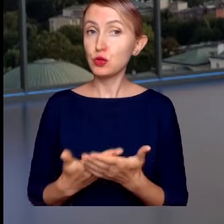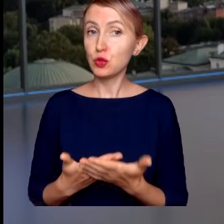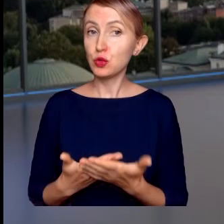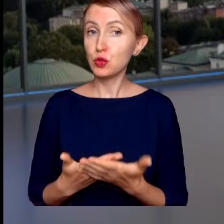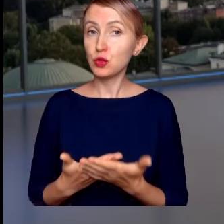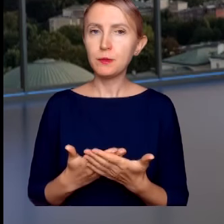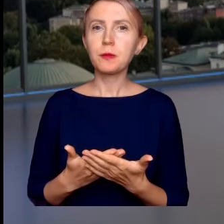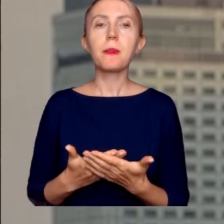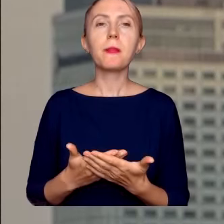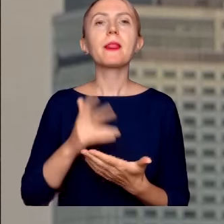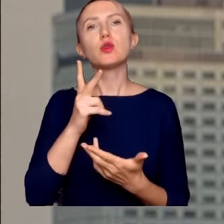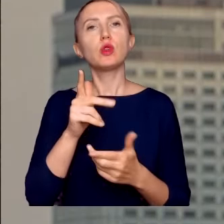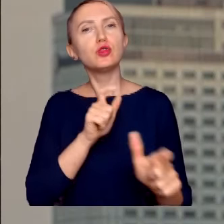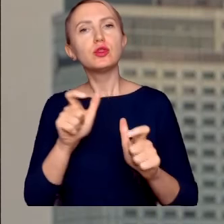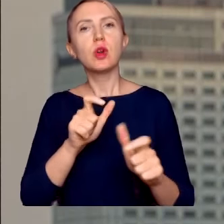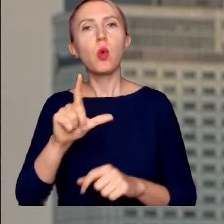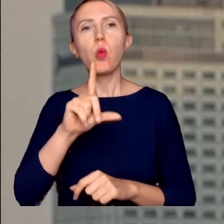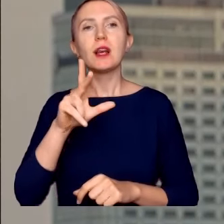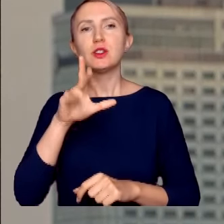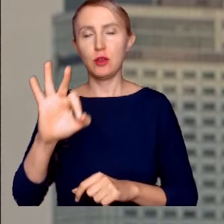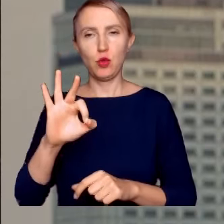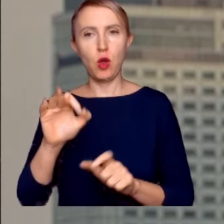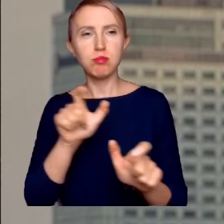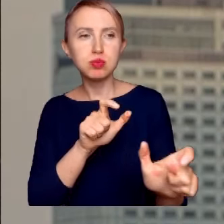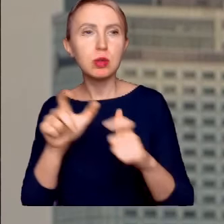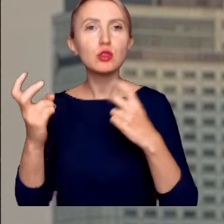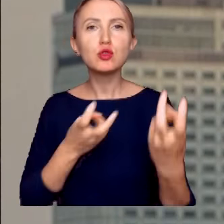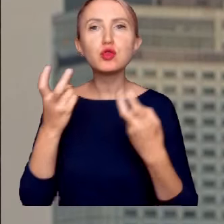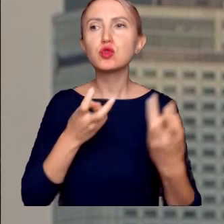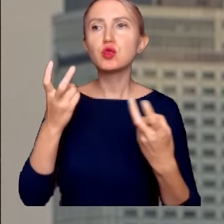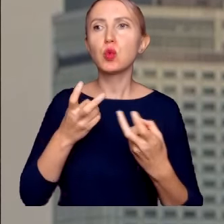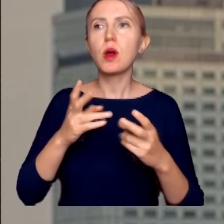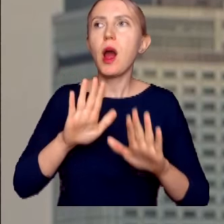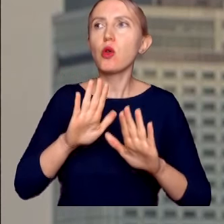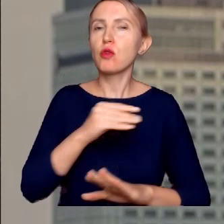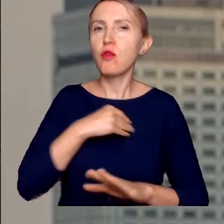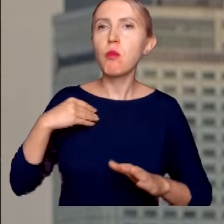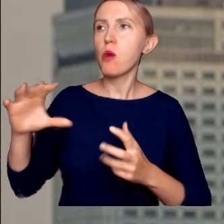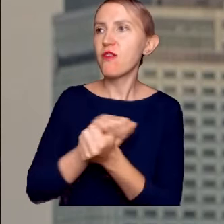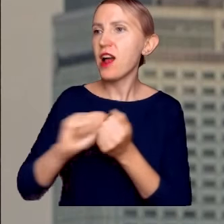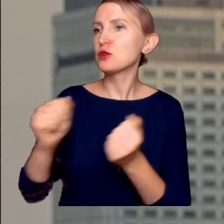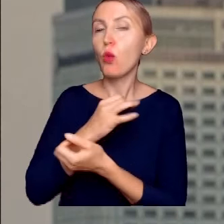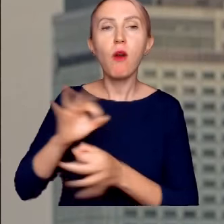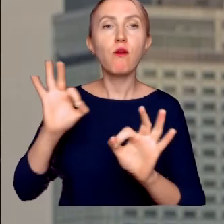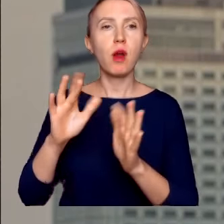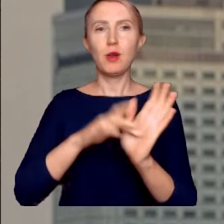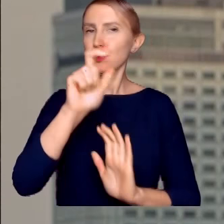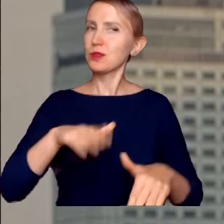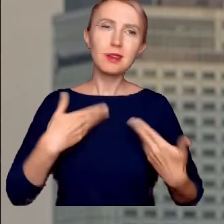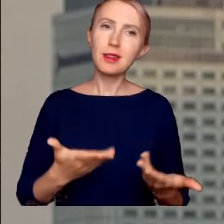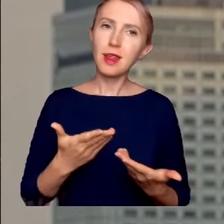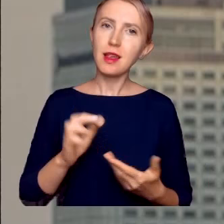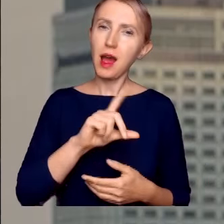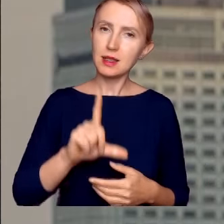ktoś ścigany przez reżim Łukaszenki szuka schronienia w Polsce, bo walczył tam o wolność. Donald Tusk mu nie da azylu.